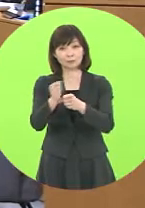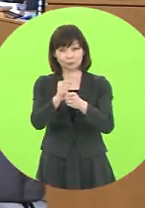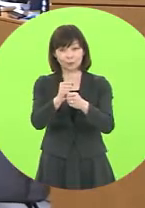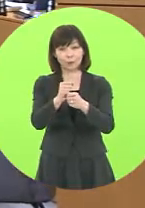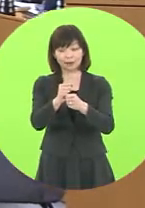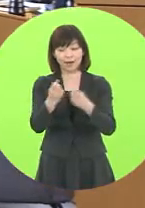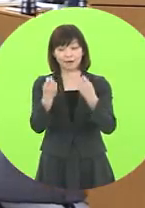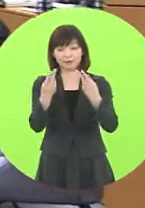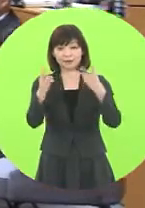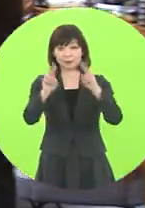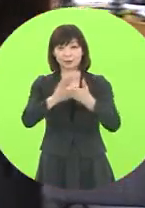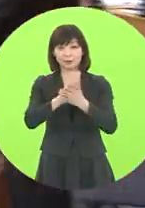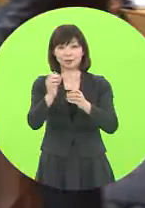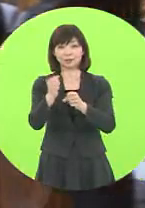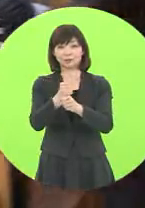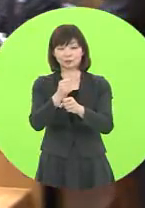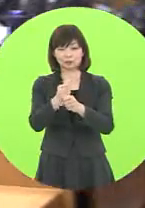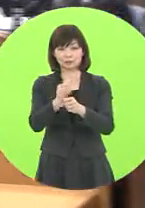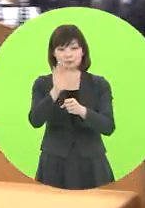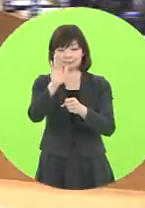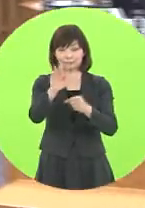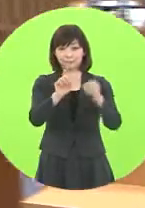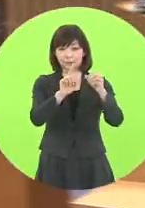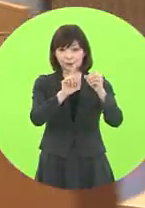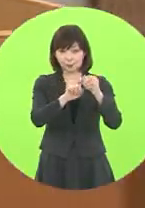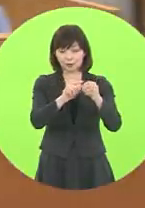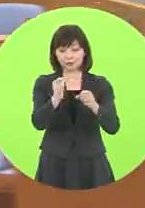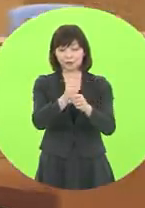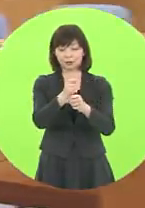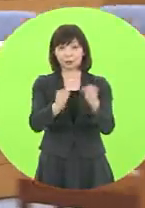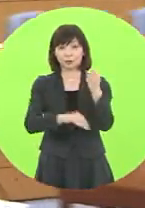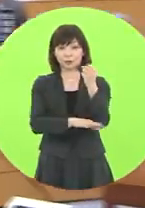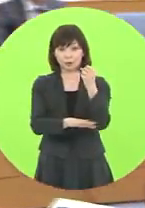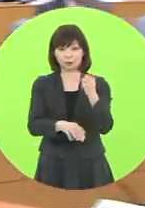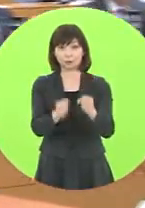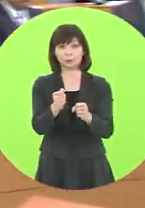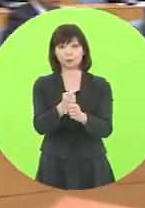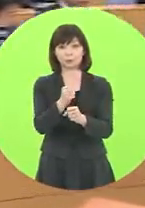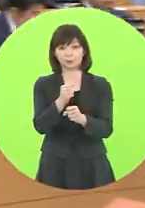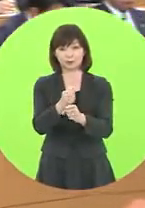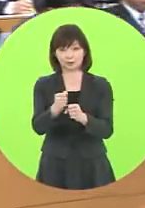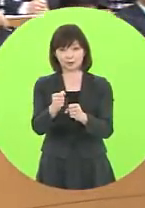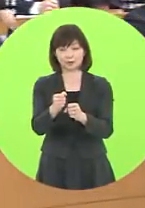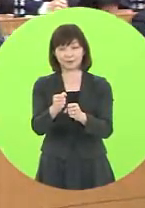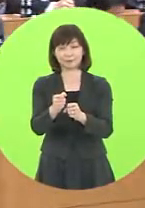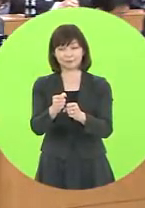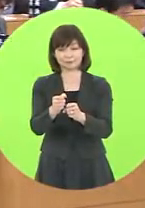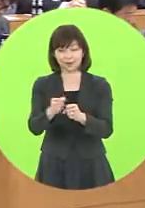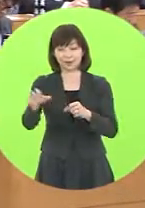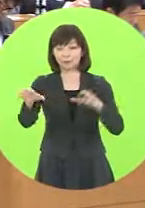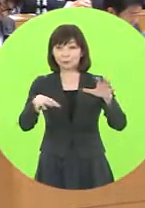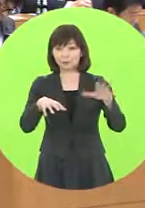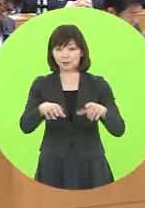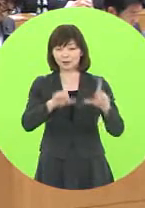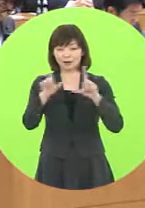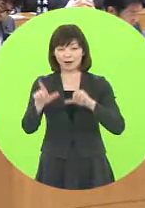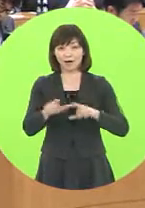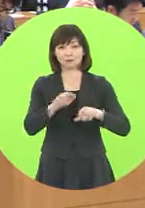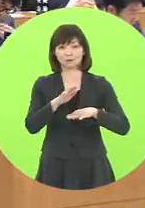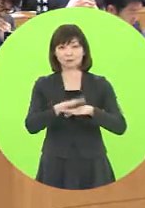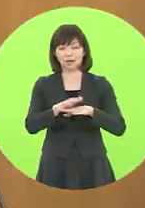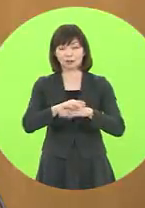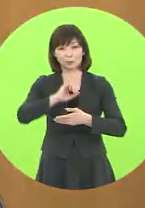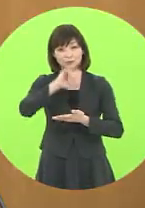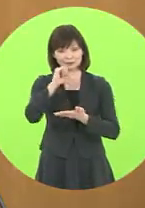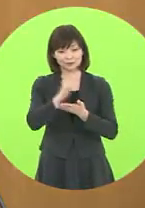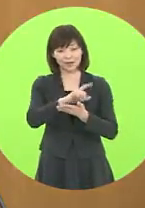たな広島県づくり、未来に挑戦する産業基盤の創生、そして欲張りなライフスタイルの実現